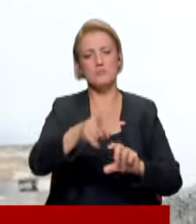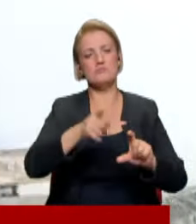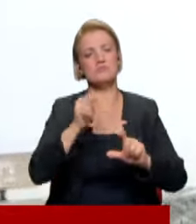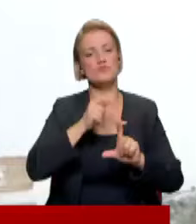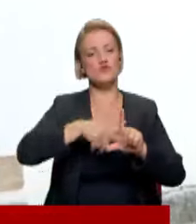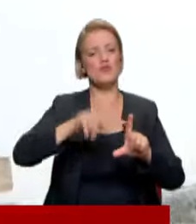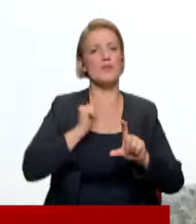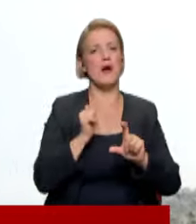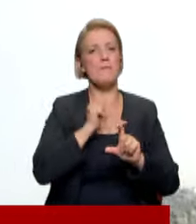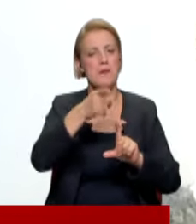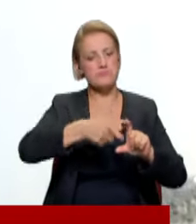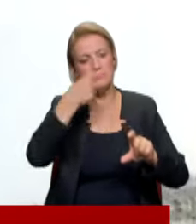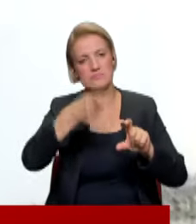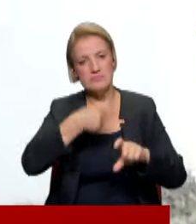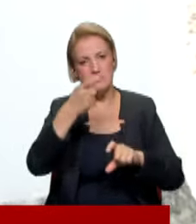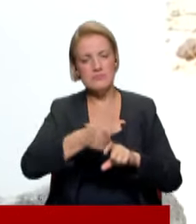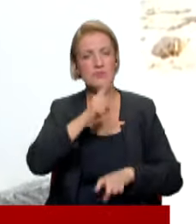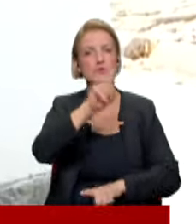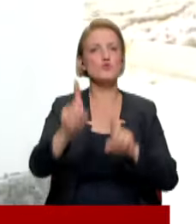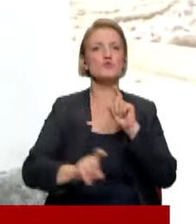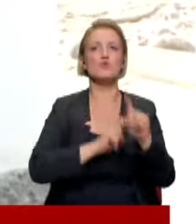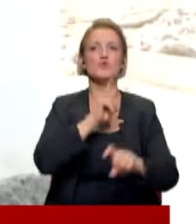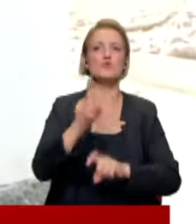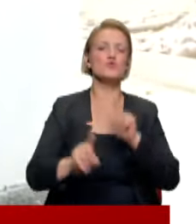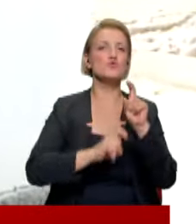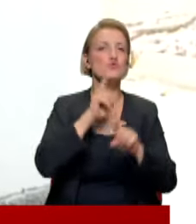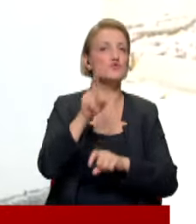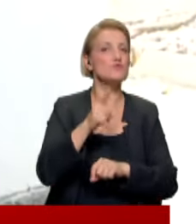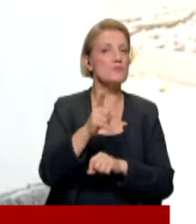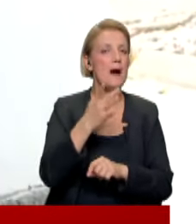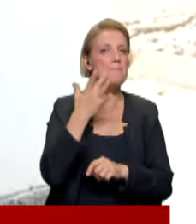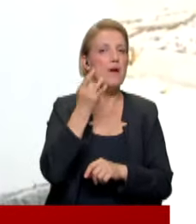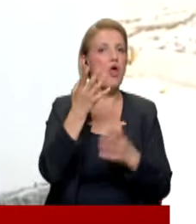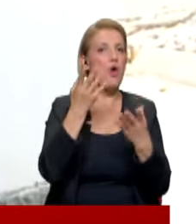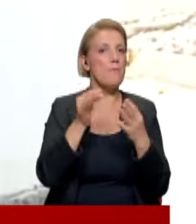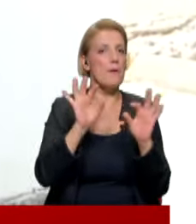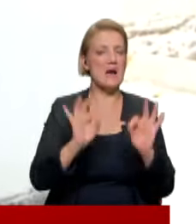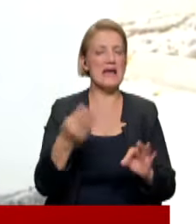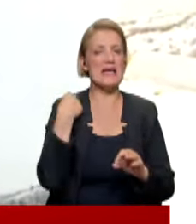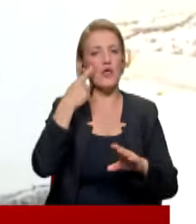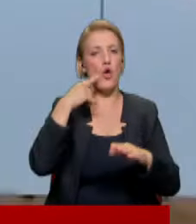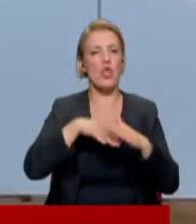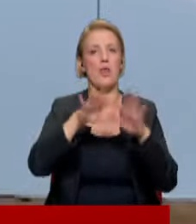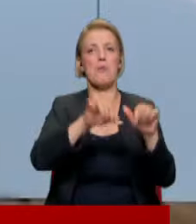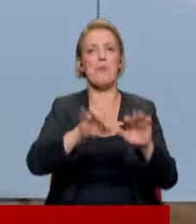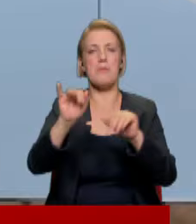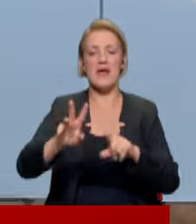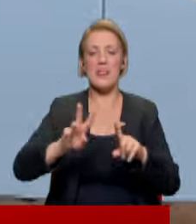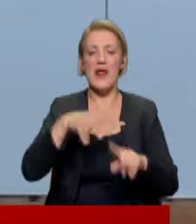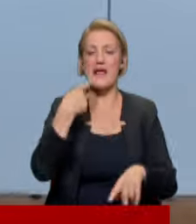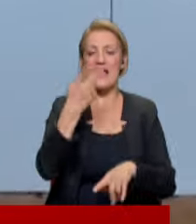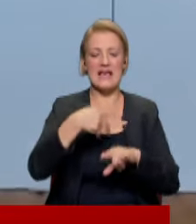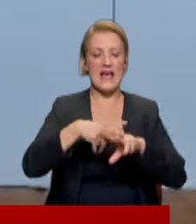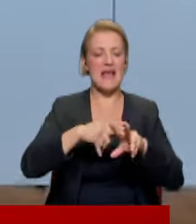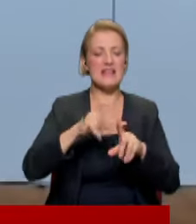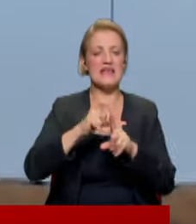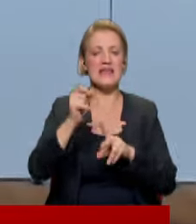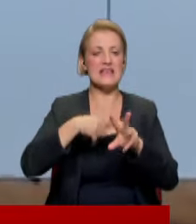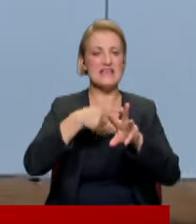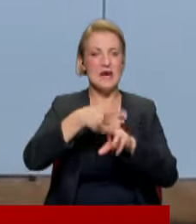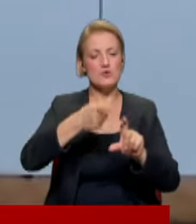jandarmadaki sorgusuyla soruşturmanın seyri de ve yeni gözaltılar oldu narinin yengesi hediye güran